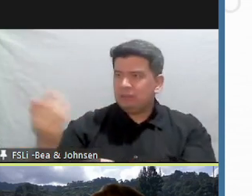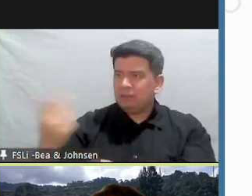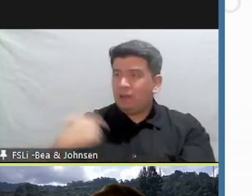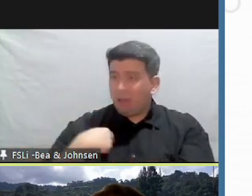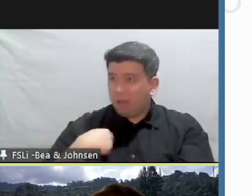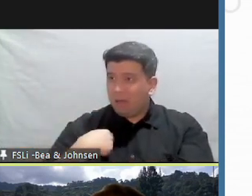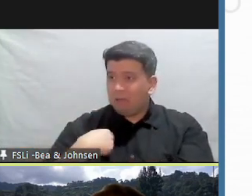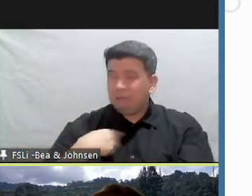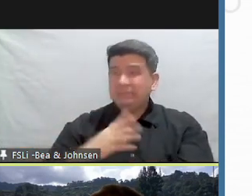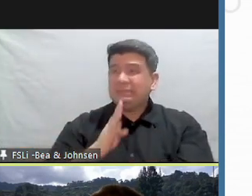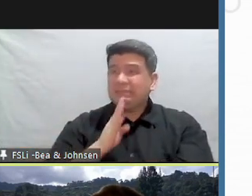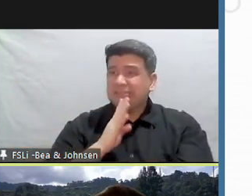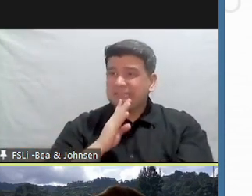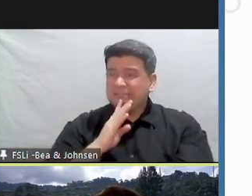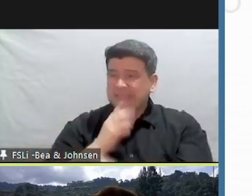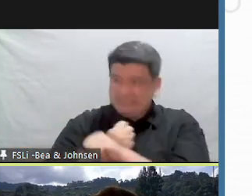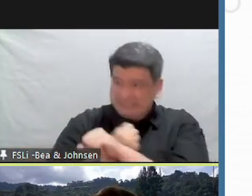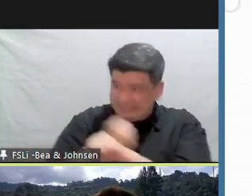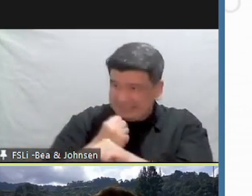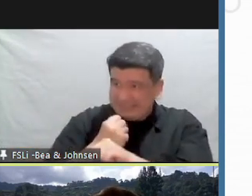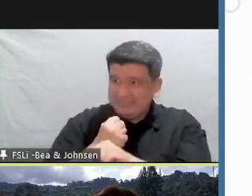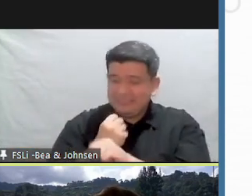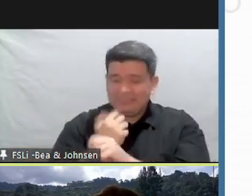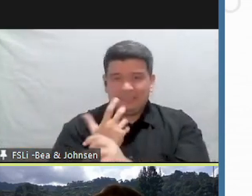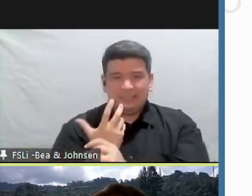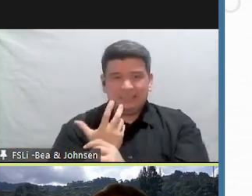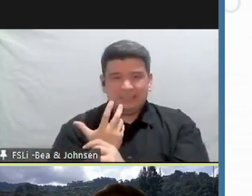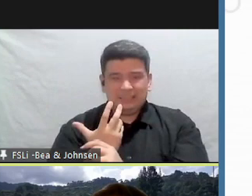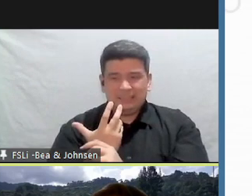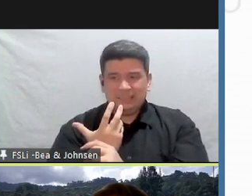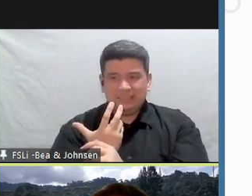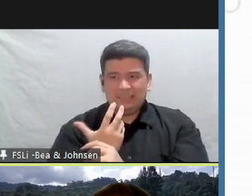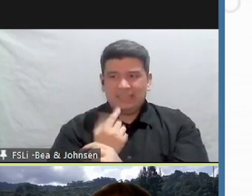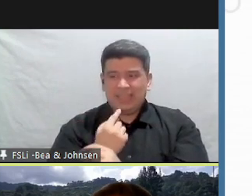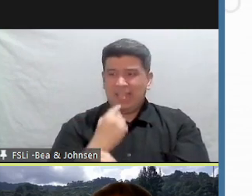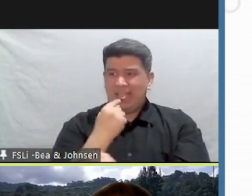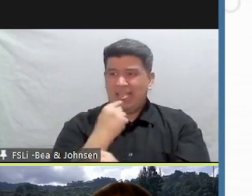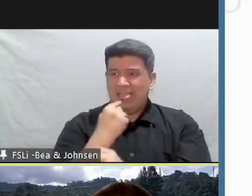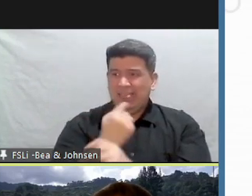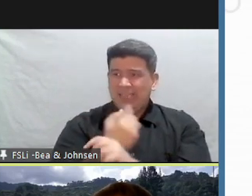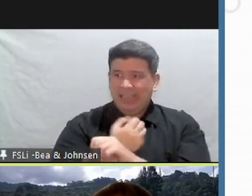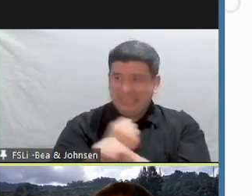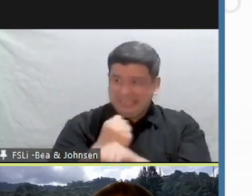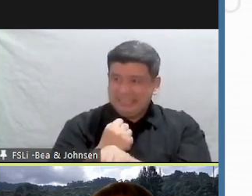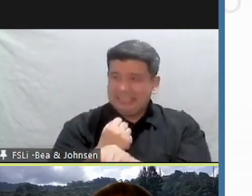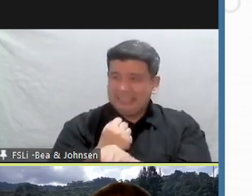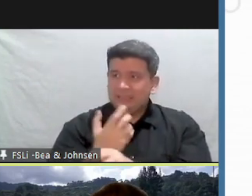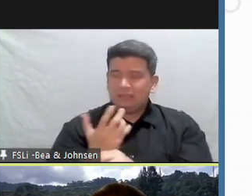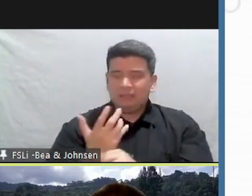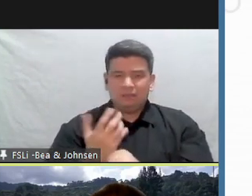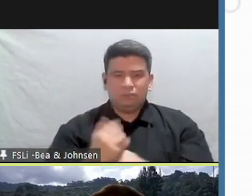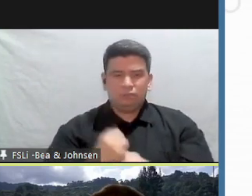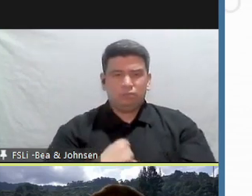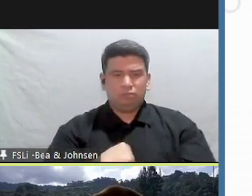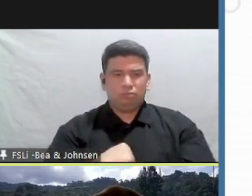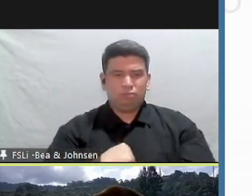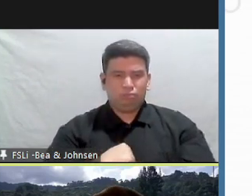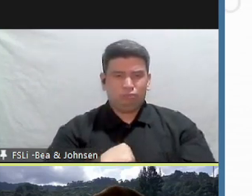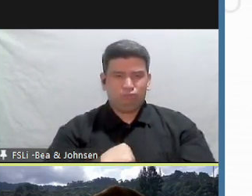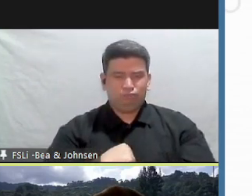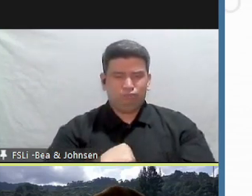naalala ko yun at nagbigay ng redemption. Ano? Mali pala yung iniisip ko noon.